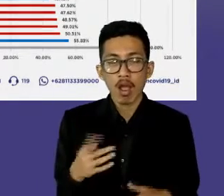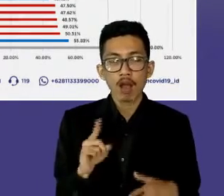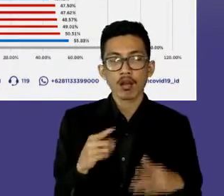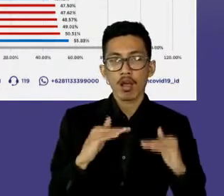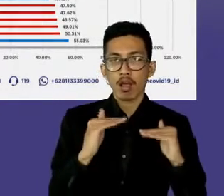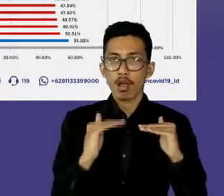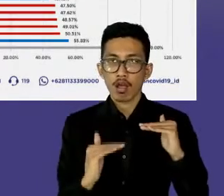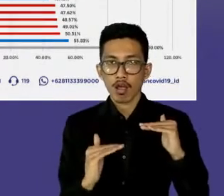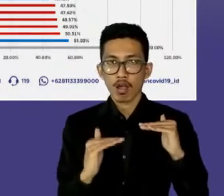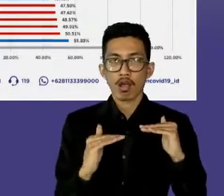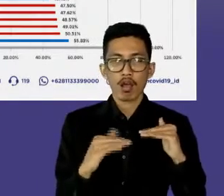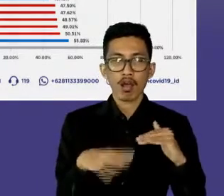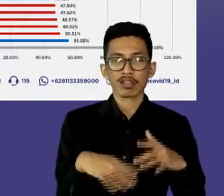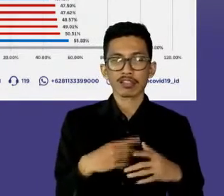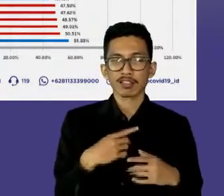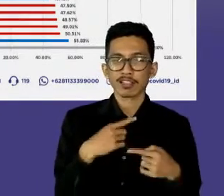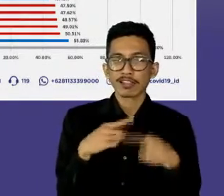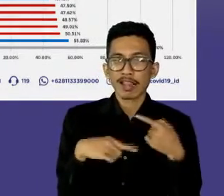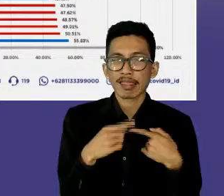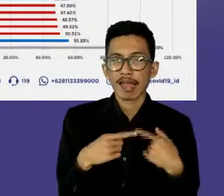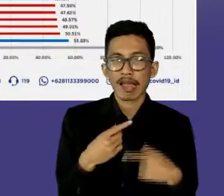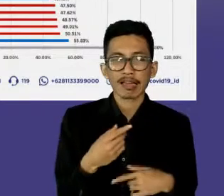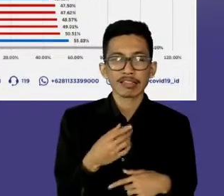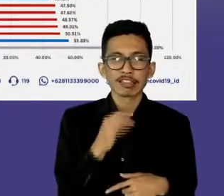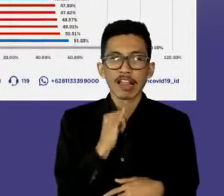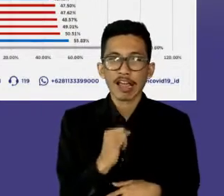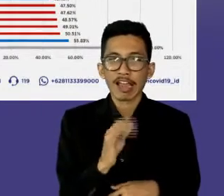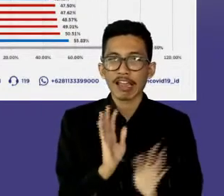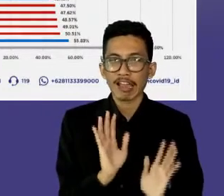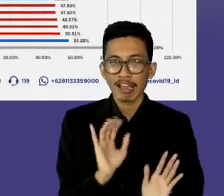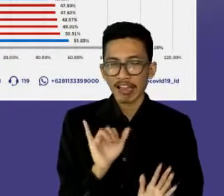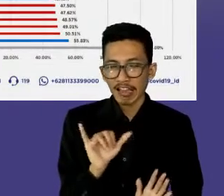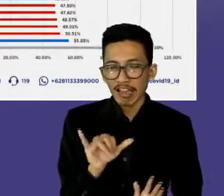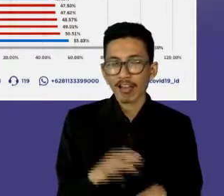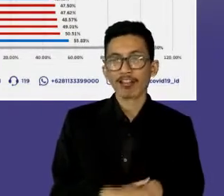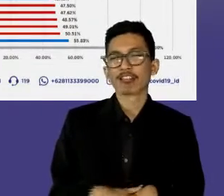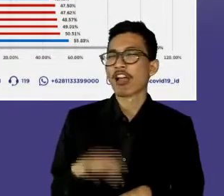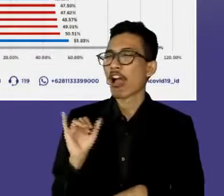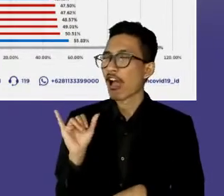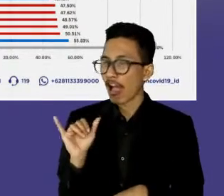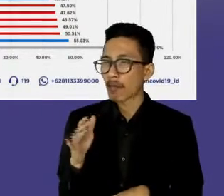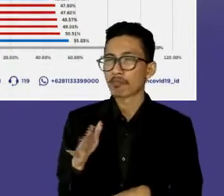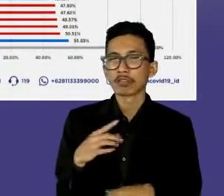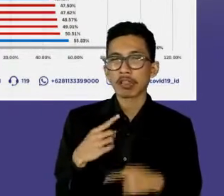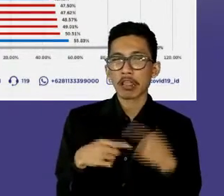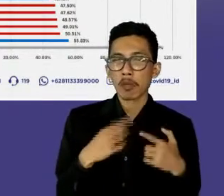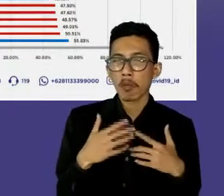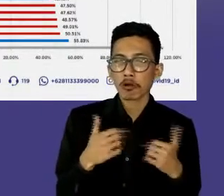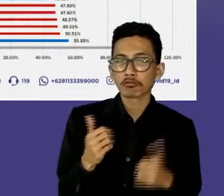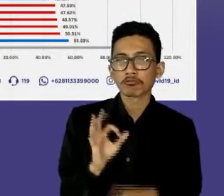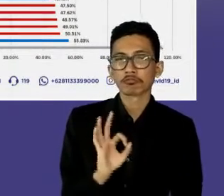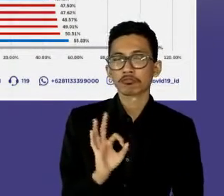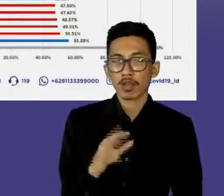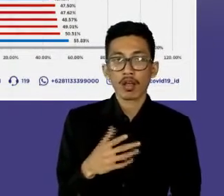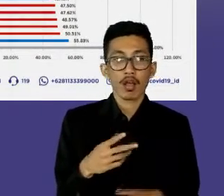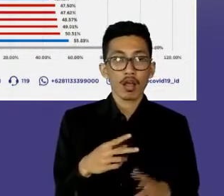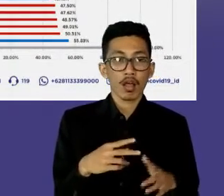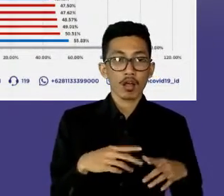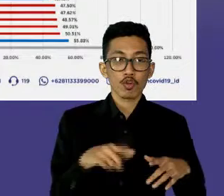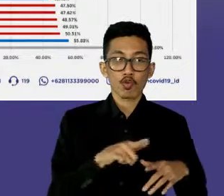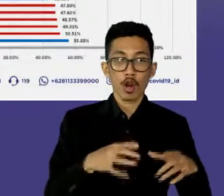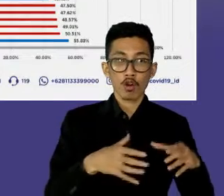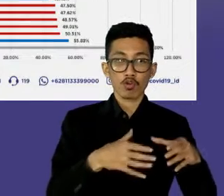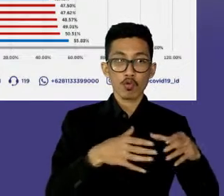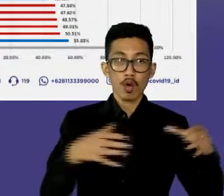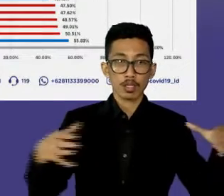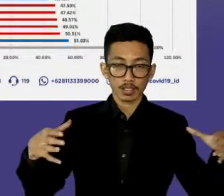gitu. Ini cerita yang jelek ya, bukan cerita yang bagus nih sebetulnya. Iya, jadi semakin banyak, semakin luas persentasenya, berarti semakin